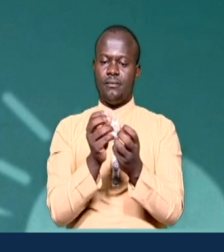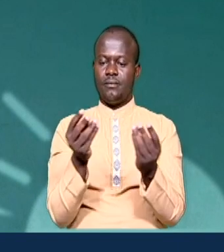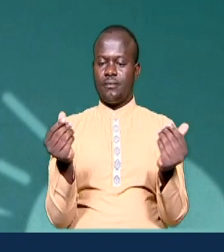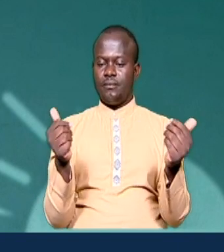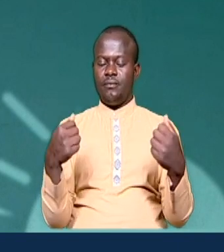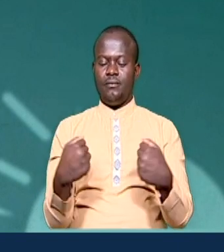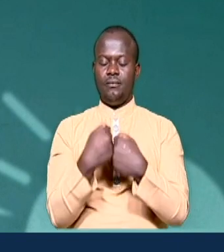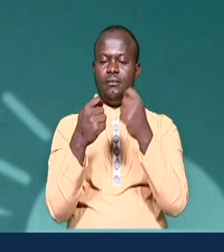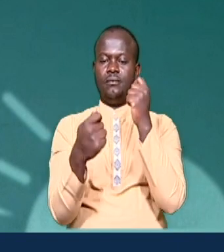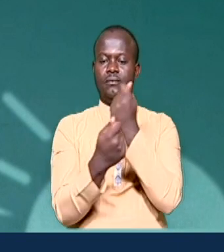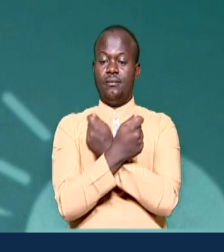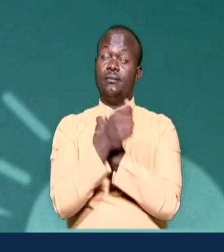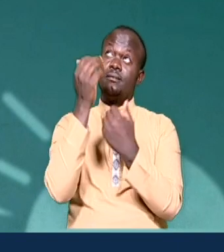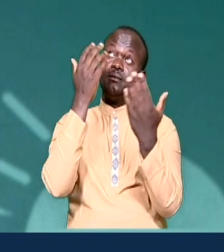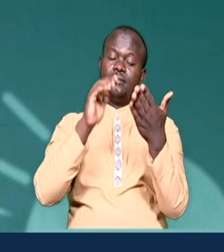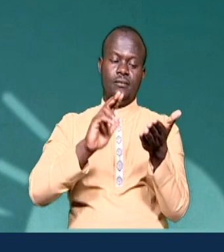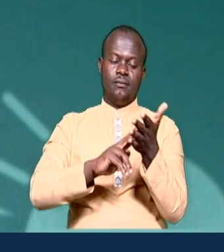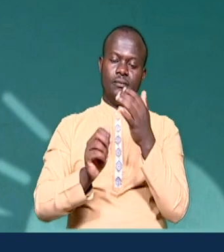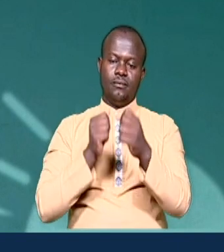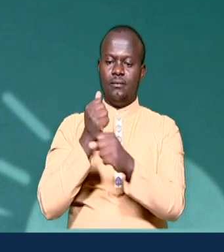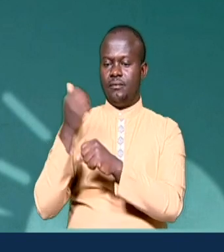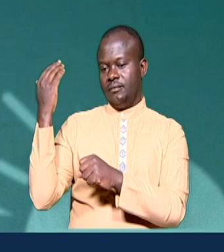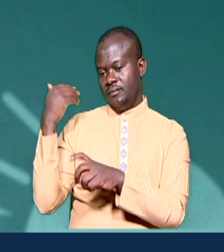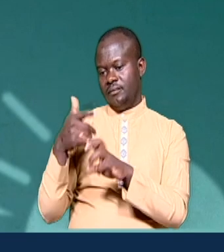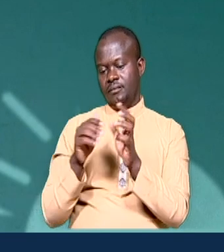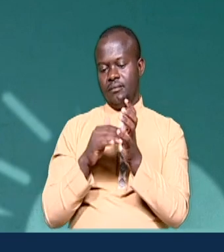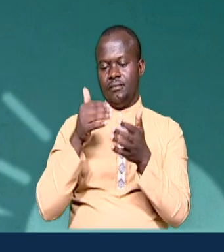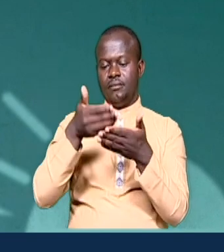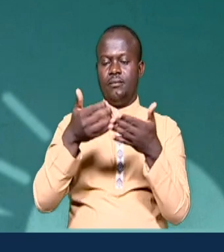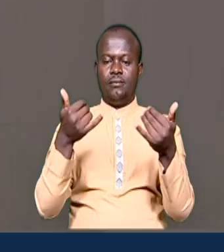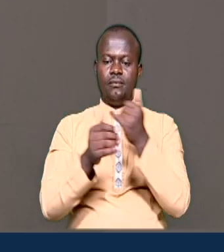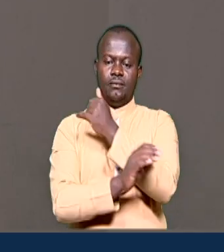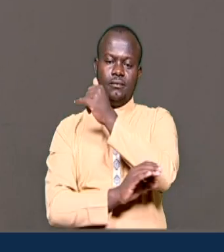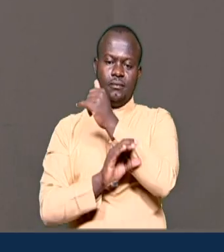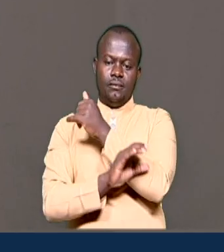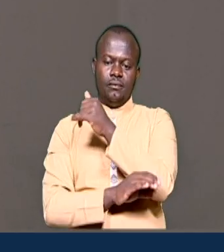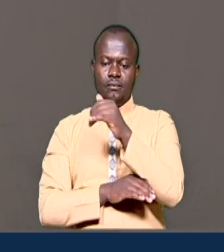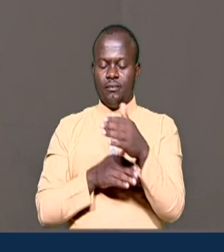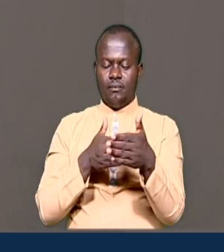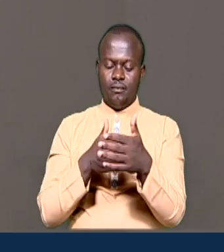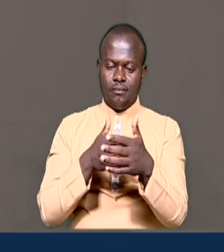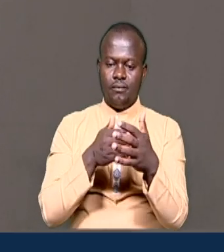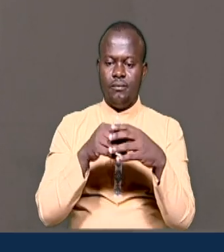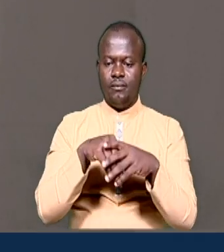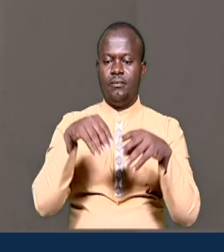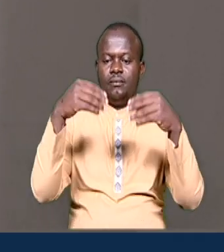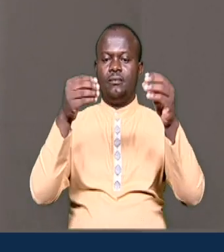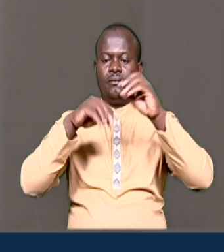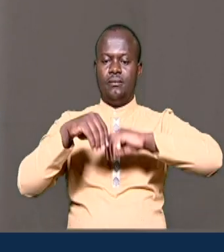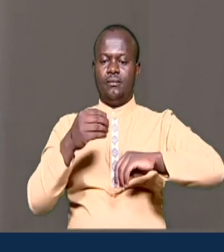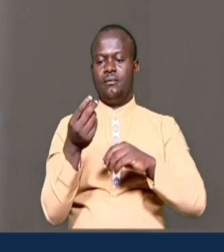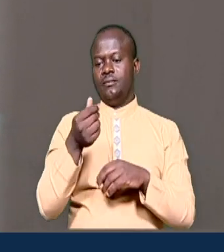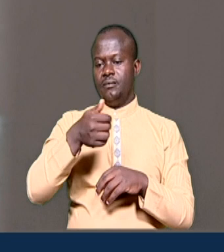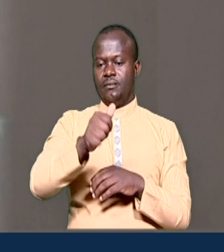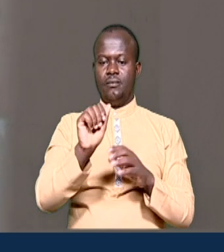n'ingaruka z'imihindagurikire y'ibihe cyemejwe umwaka ushize, ariko ngo kugeza ubu ibihugu byagendaga biguru intege mu gutanga umusanzu w'amafaranga